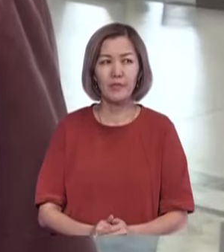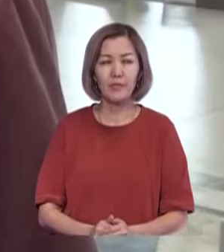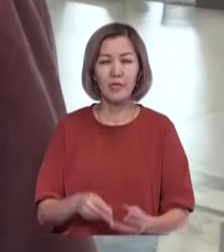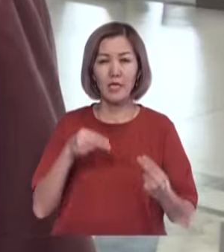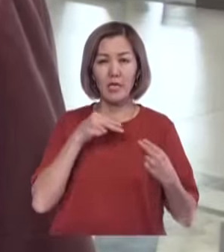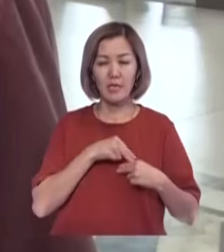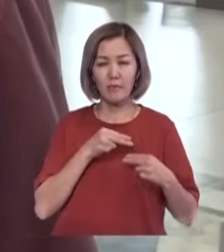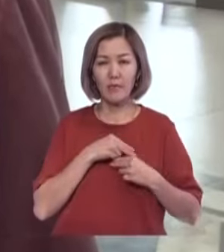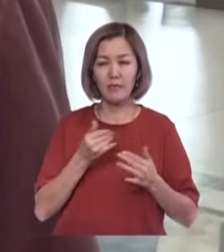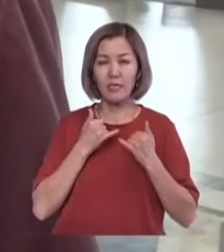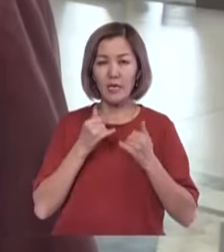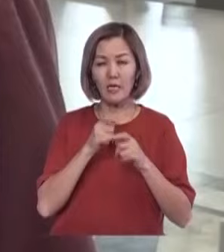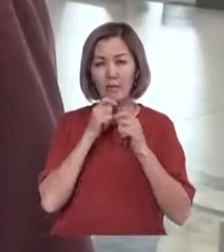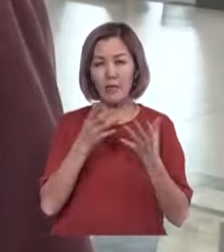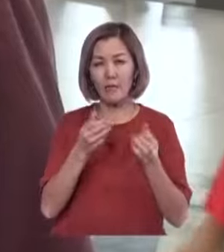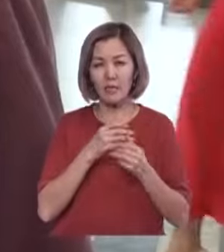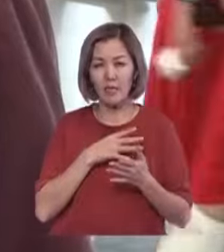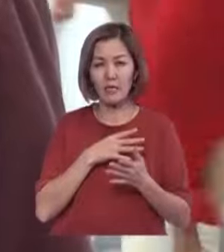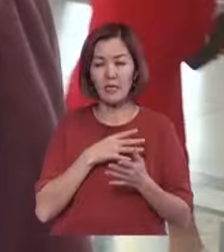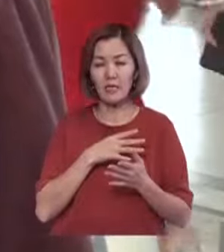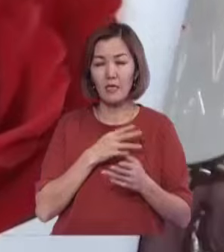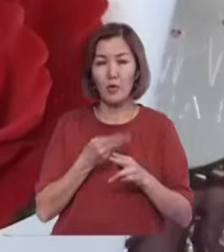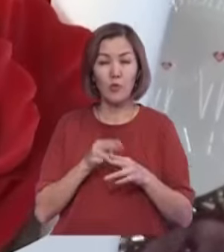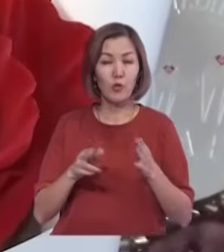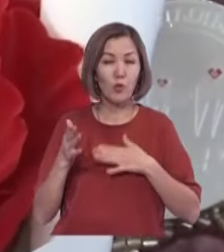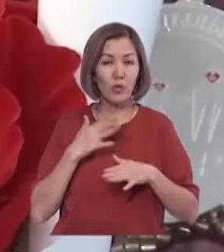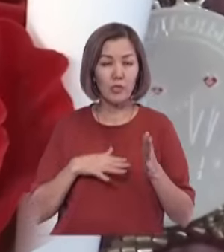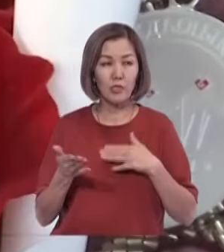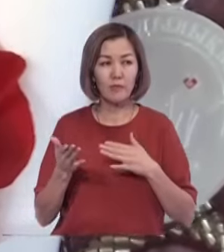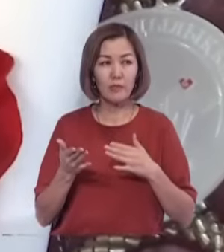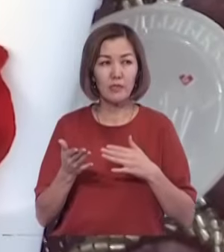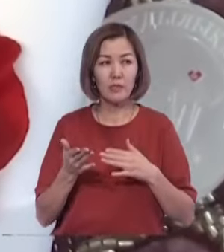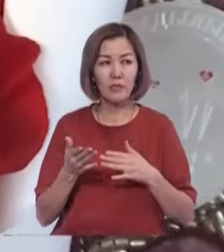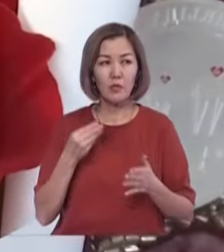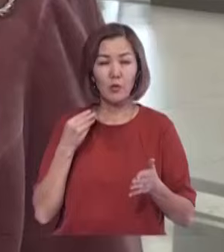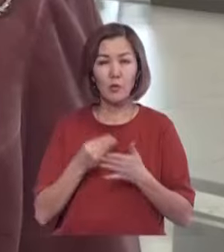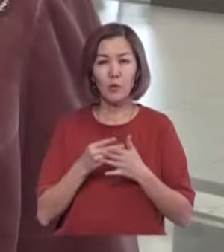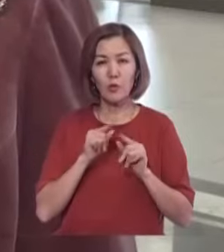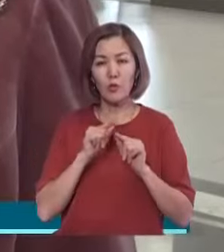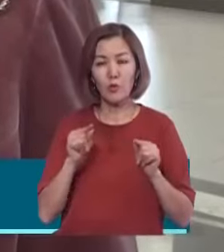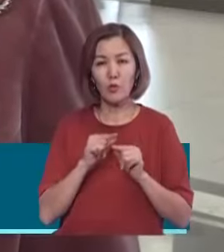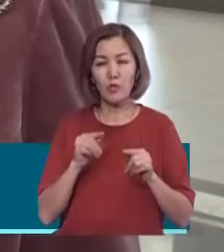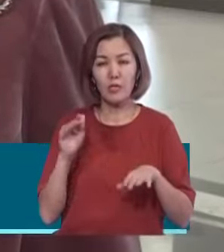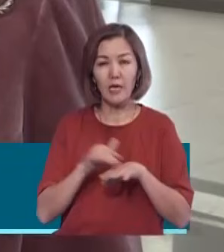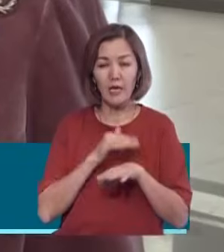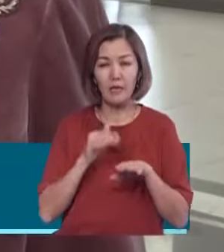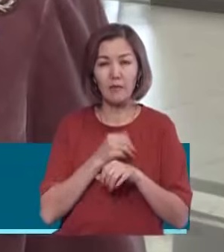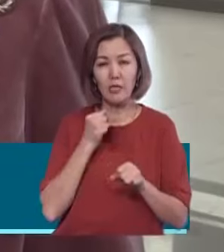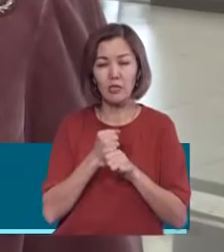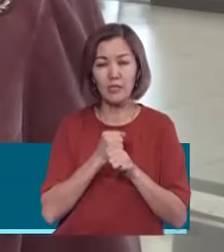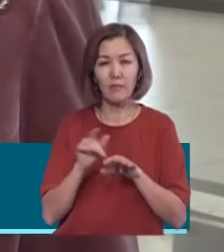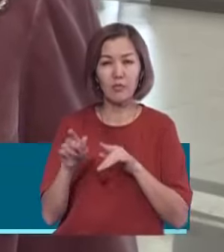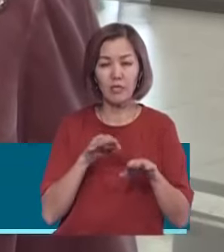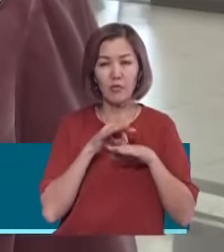Еңбегімізге қаратайық, марапатталдық, зор қуаныштамыз, ұлттық құндылықта осындай қайырымдылық жасап, шаралар